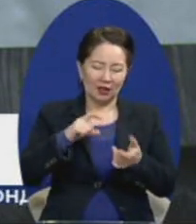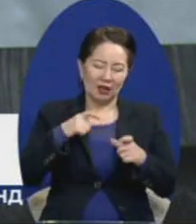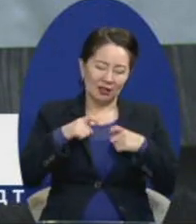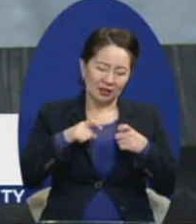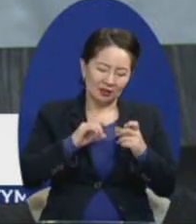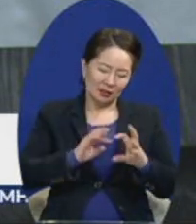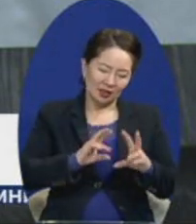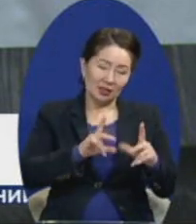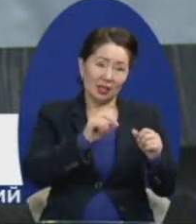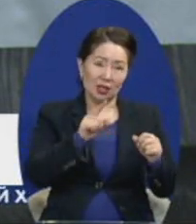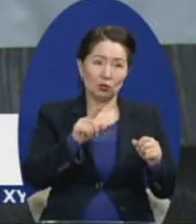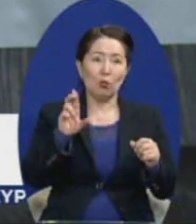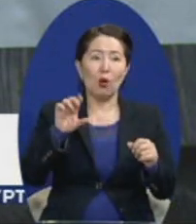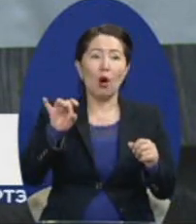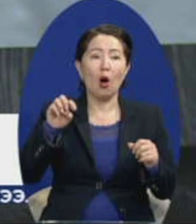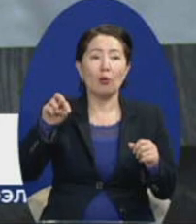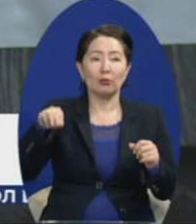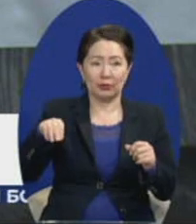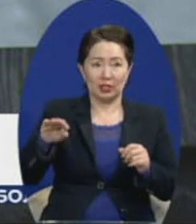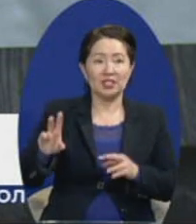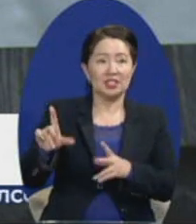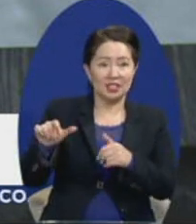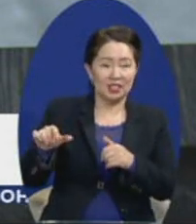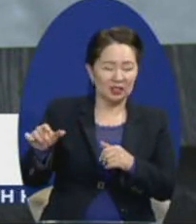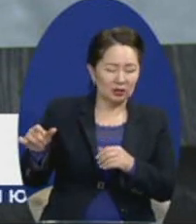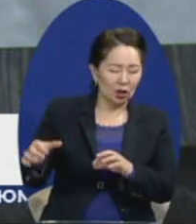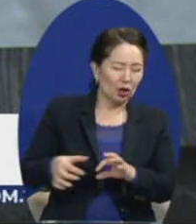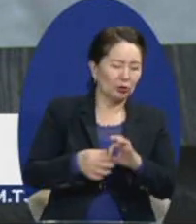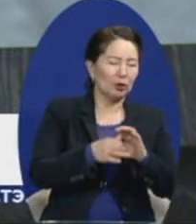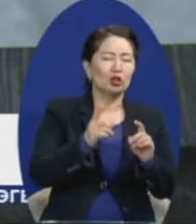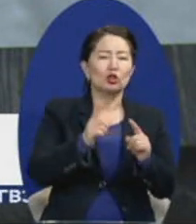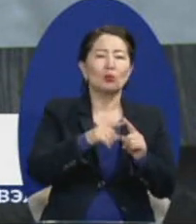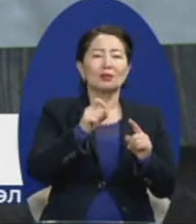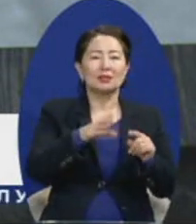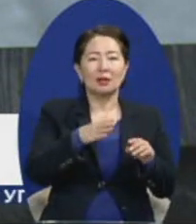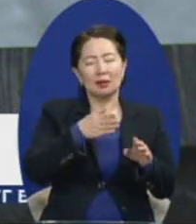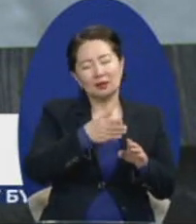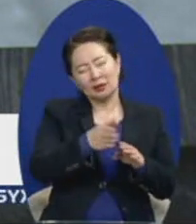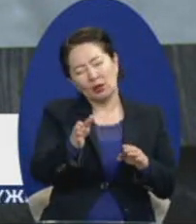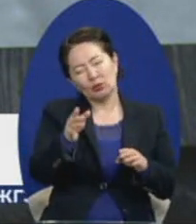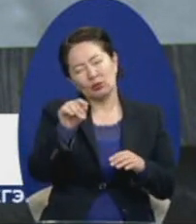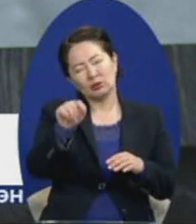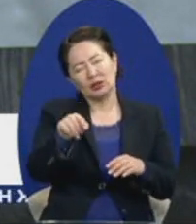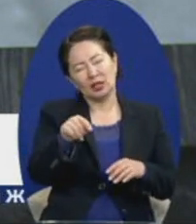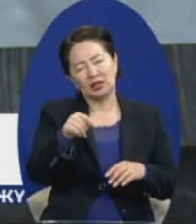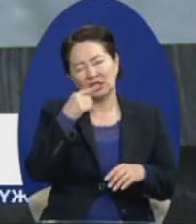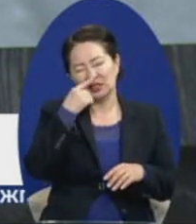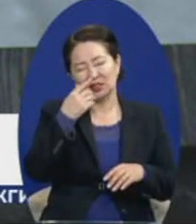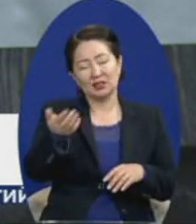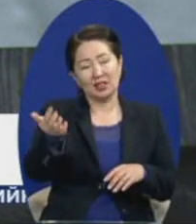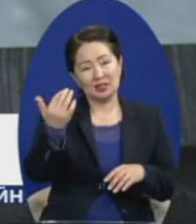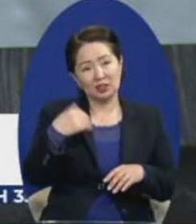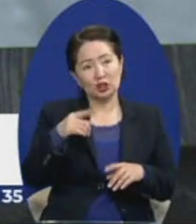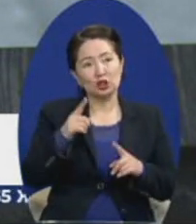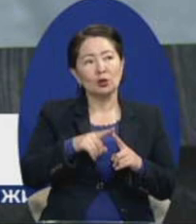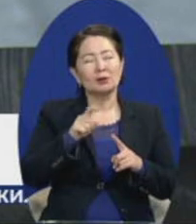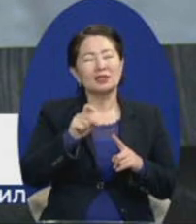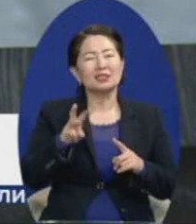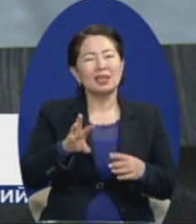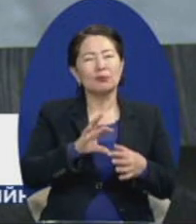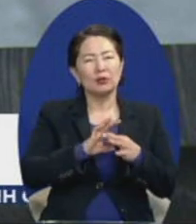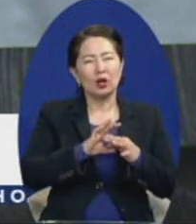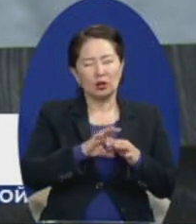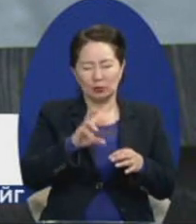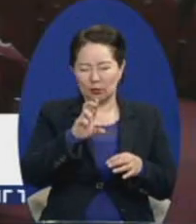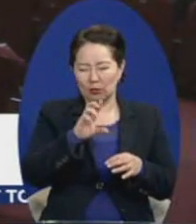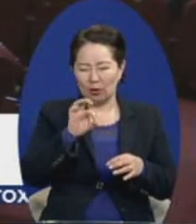банкны сэргээлт асуудал. Тэгээ төмөр замаа дагуулсан дургшин урдлын хинтаас орж ирсэн томар замтай холбоод